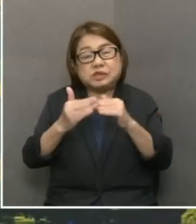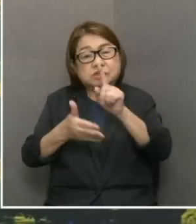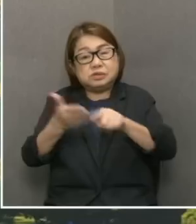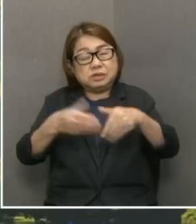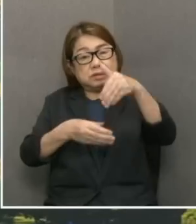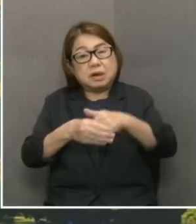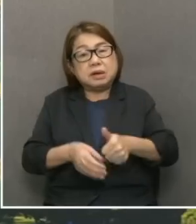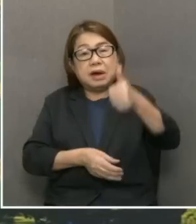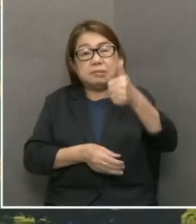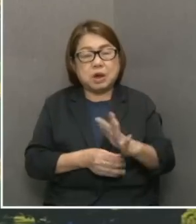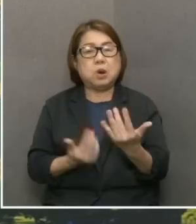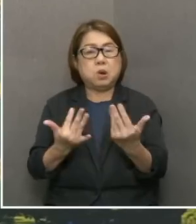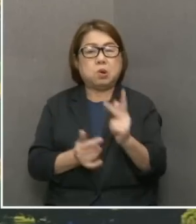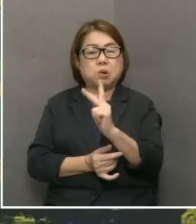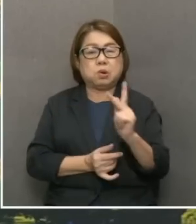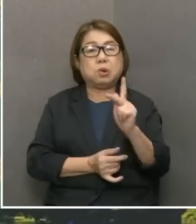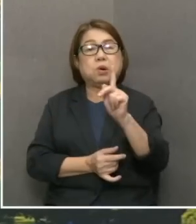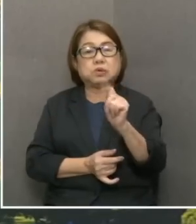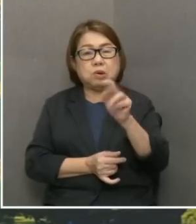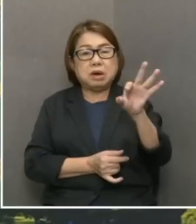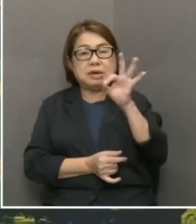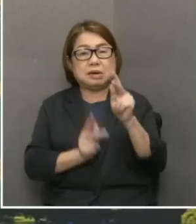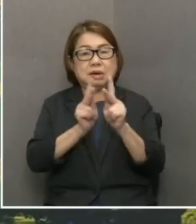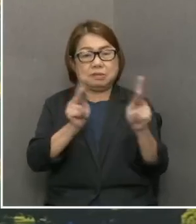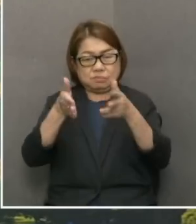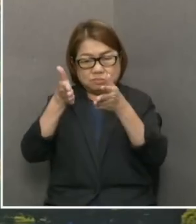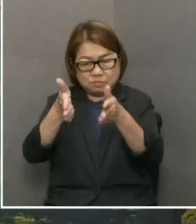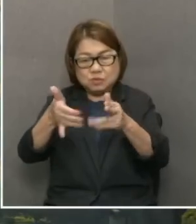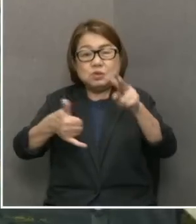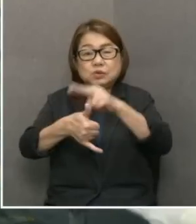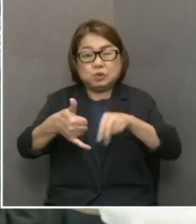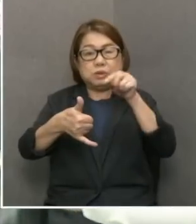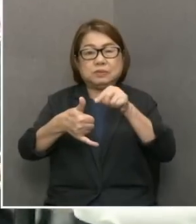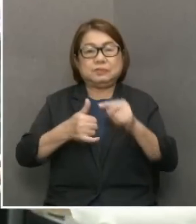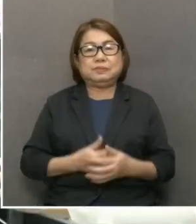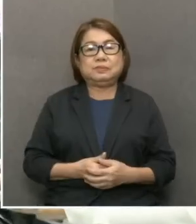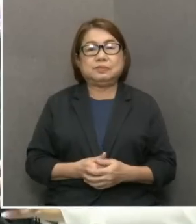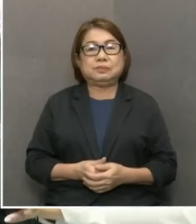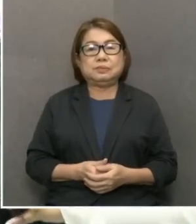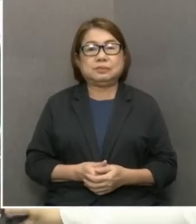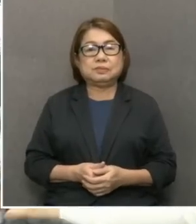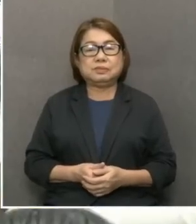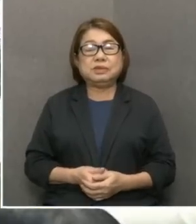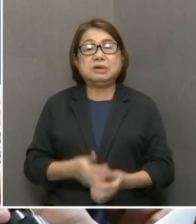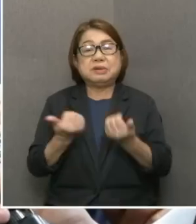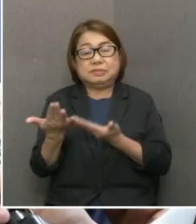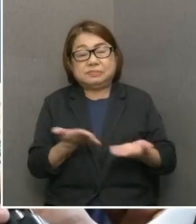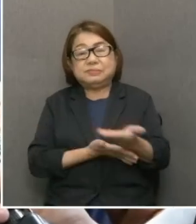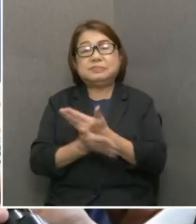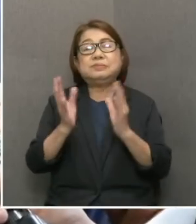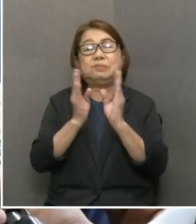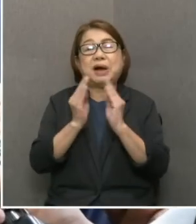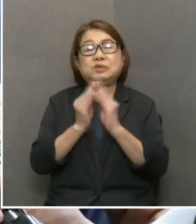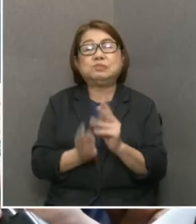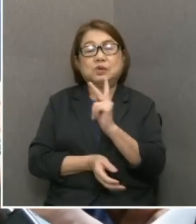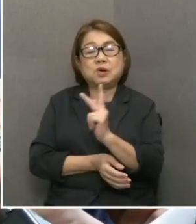ตั้งคณะกรรมการมาสอบสวนไตสวนเรื่องนี้ค่ะโดยที่ที่ประชุมกรรมการการ